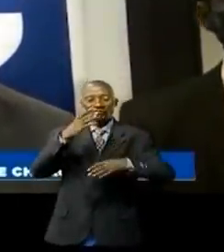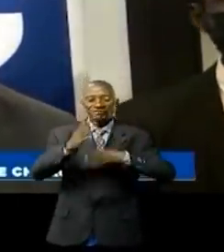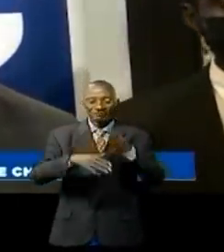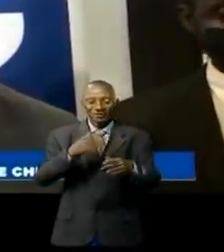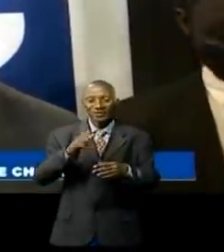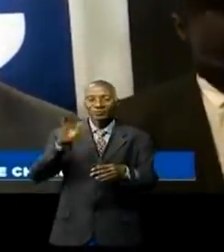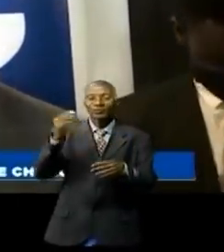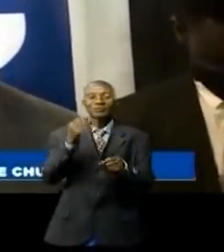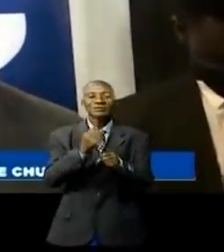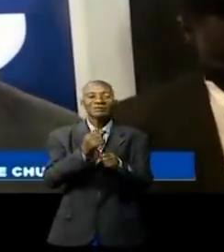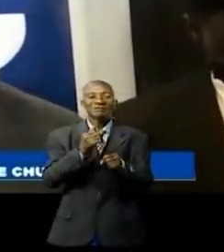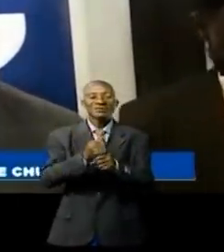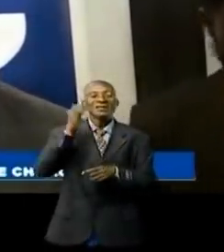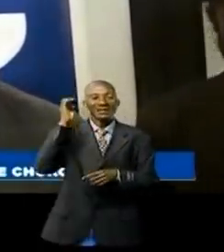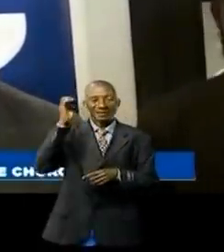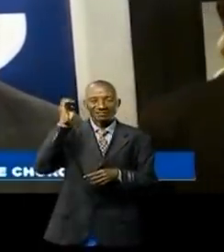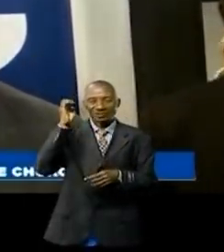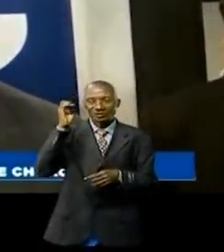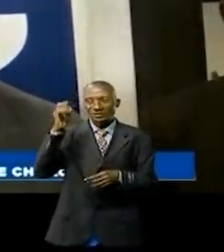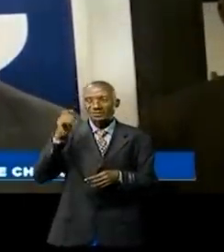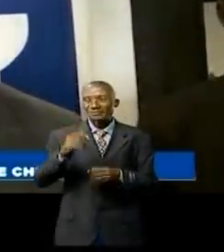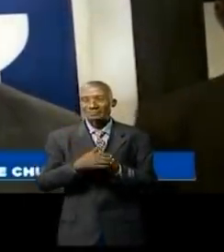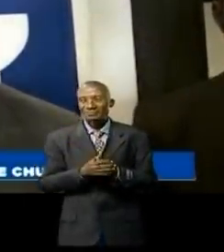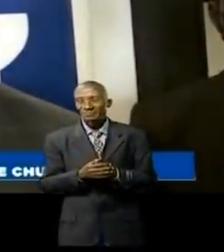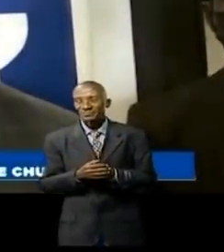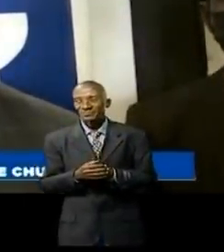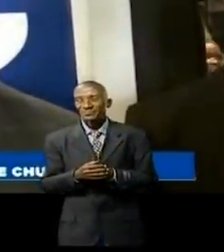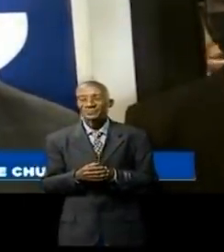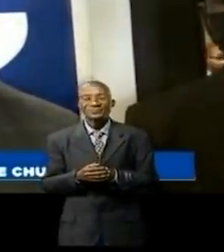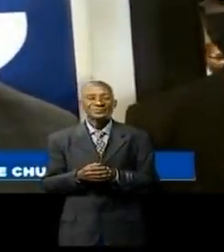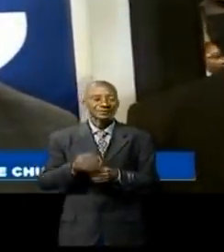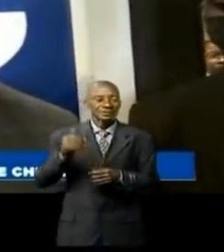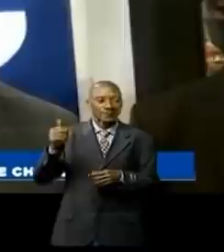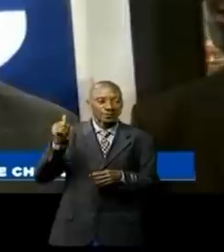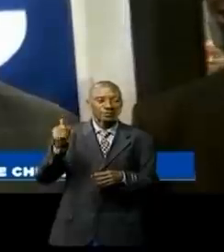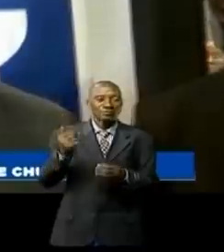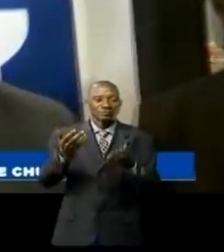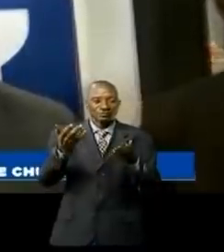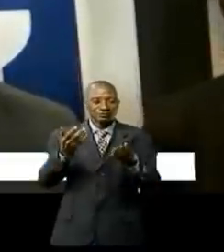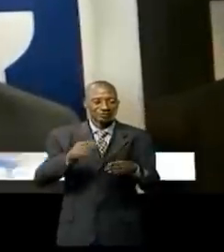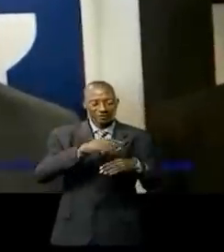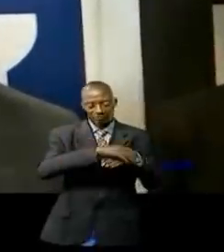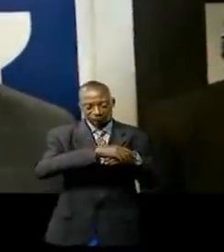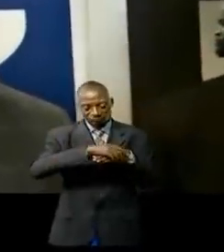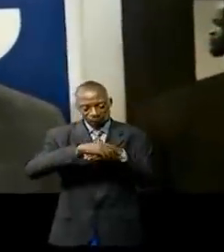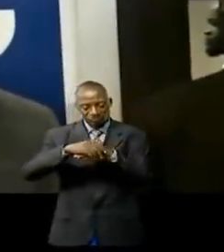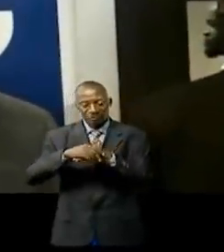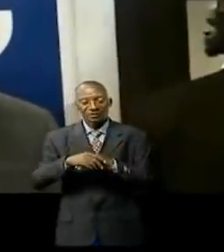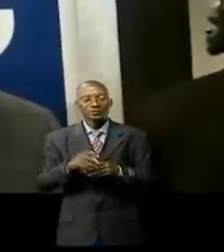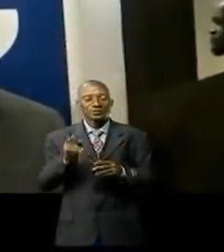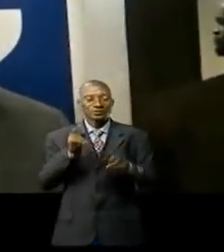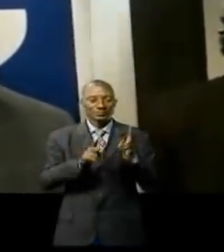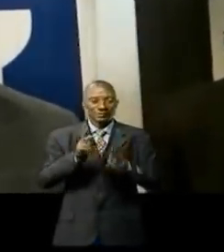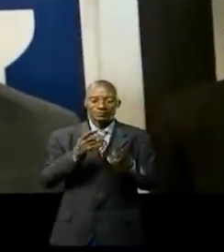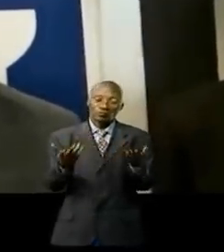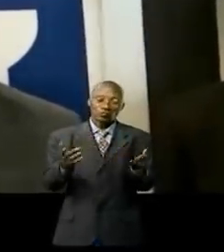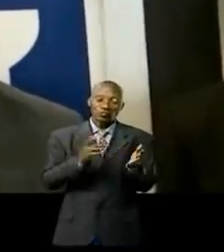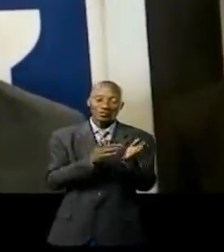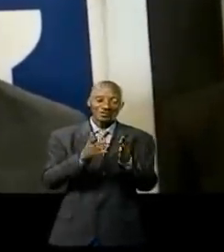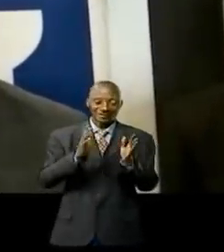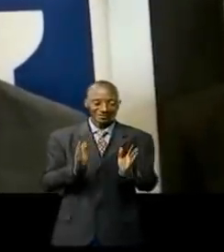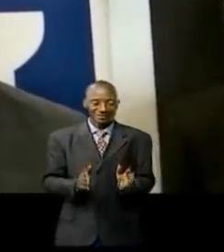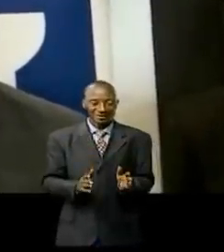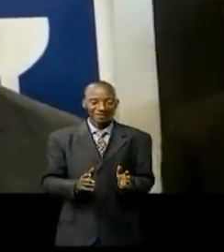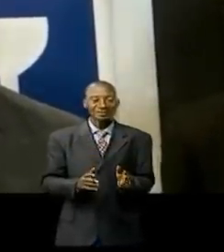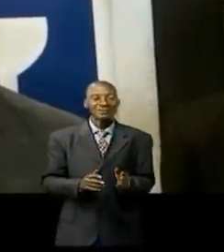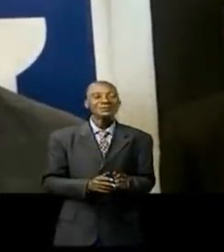vais me mettre pour la réussite du mandat. L'administration qui doit être musclée à l'église de Four